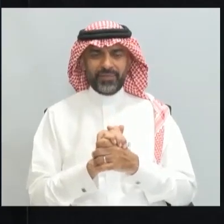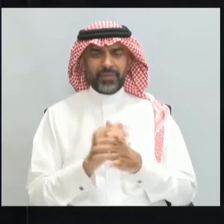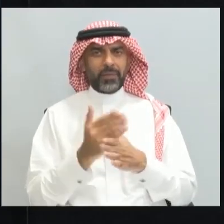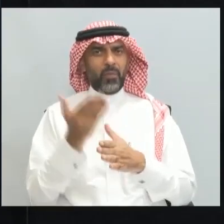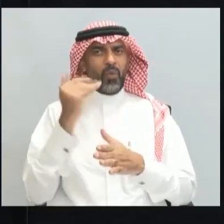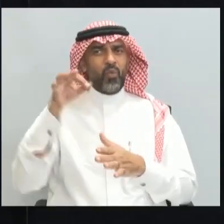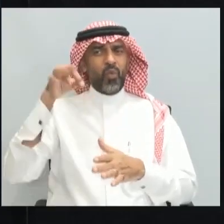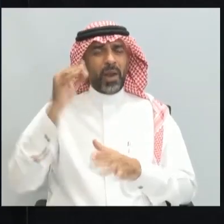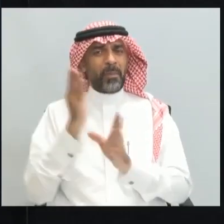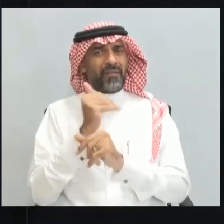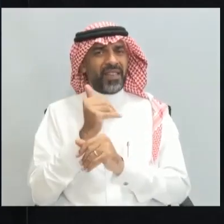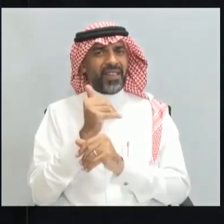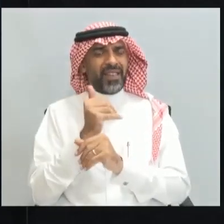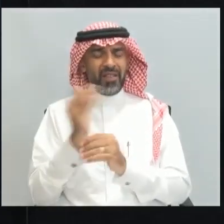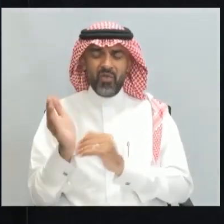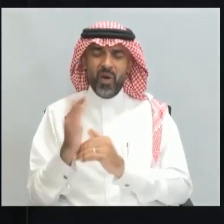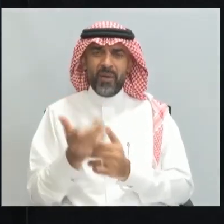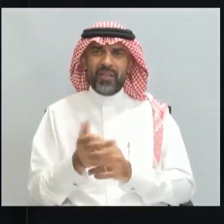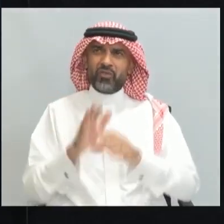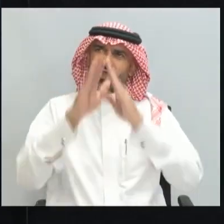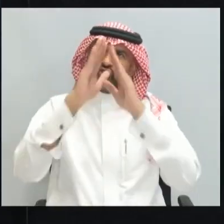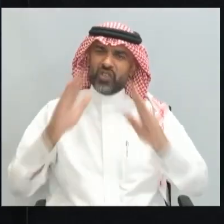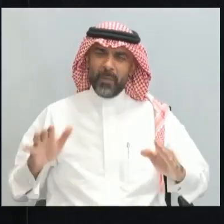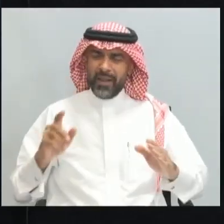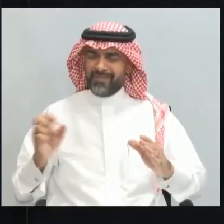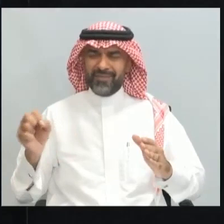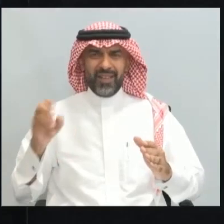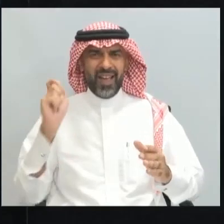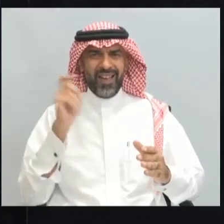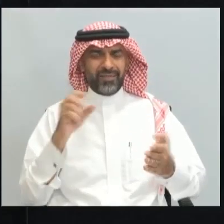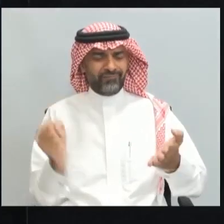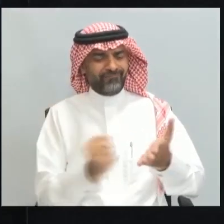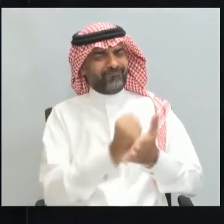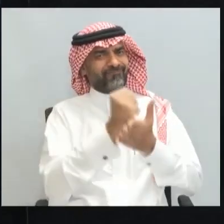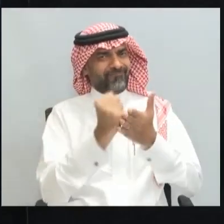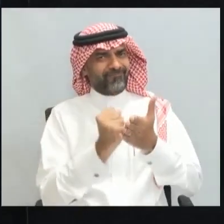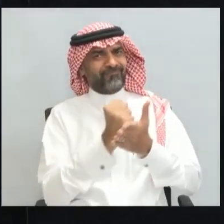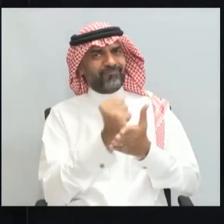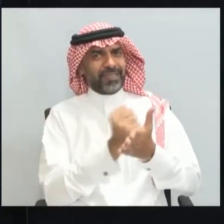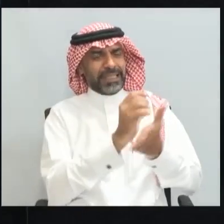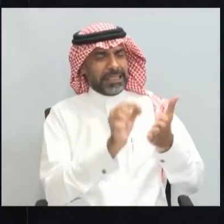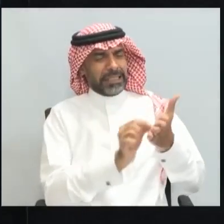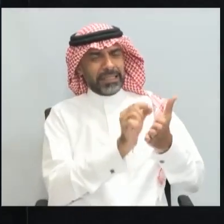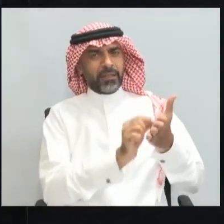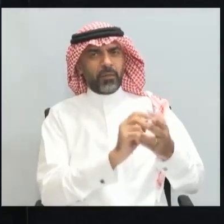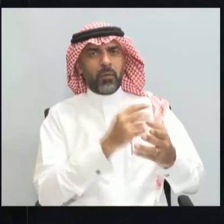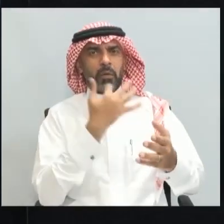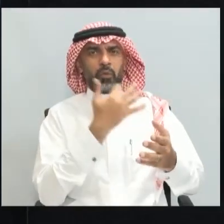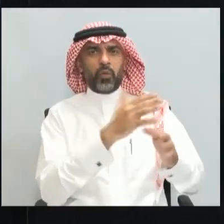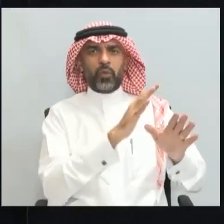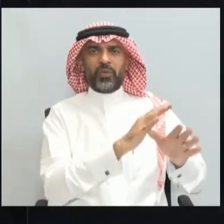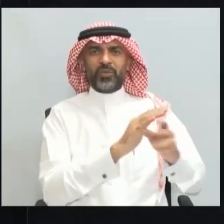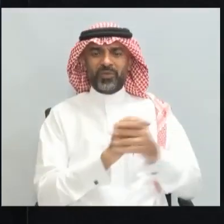وبنات الطلاب ما لديهم من ظواهر بشريه بالاضافه الى ما لديه من ظواهر طبيعيه وكانت